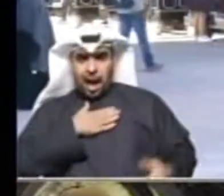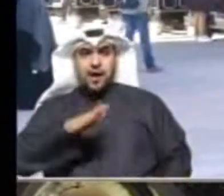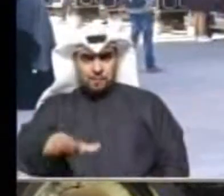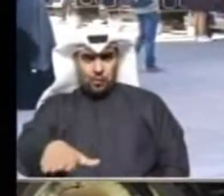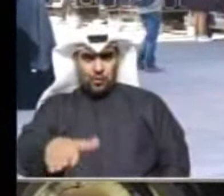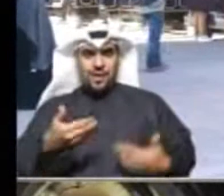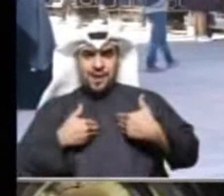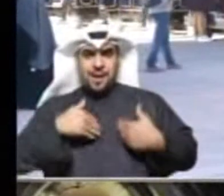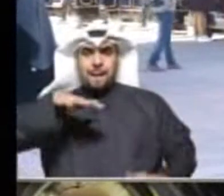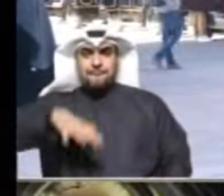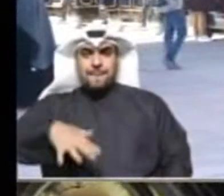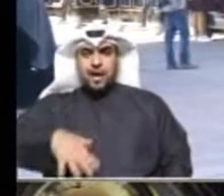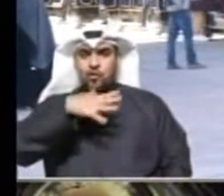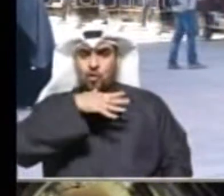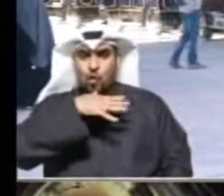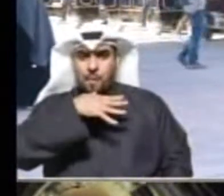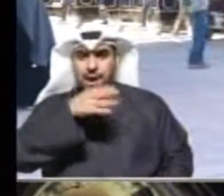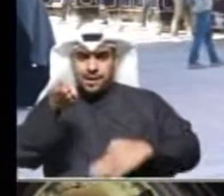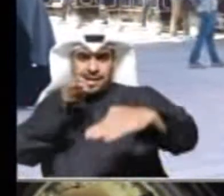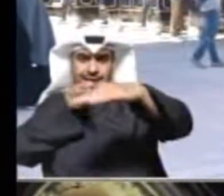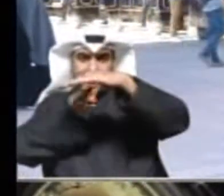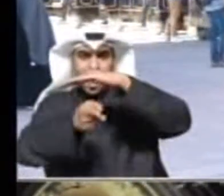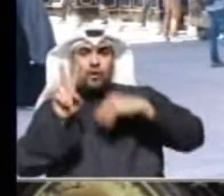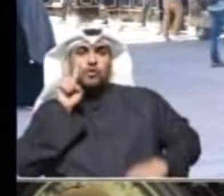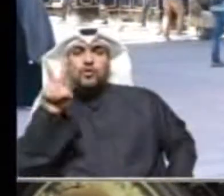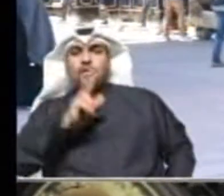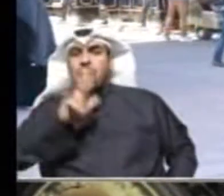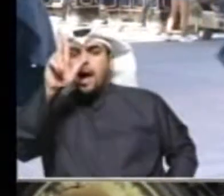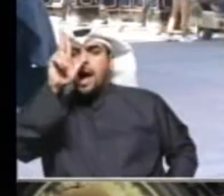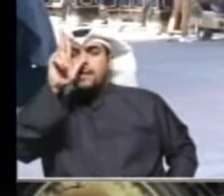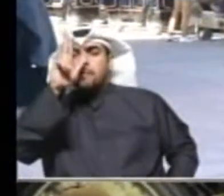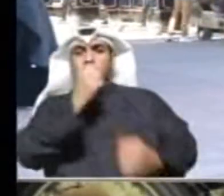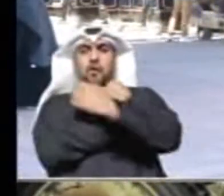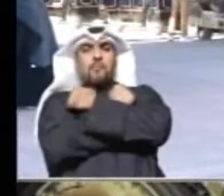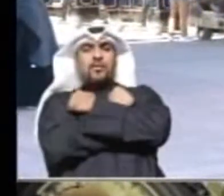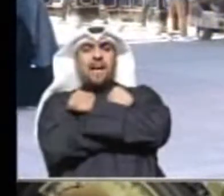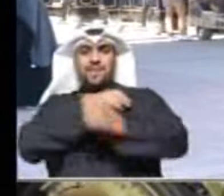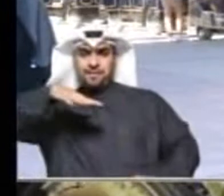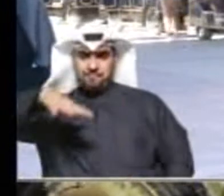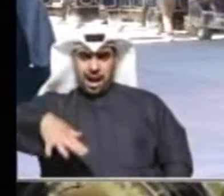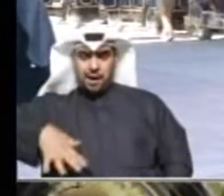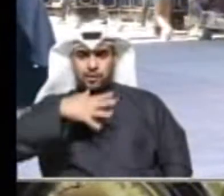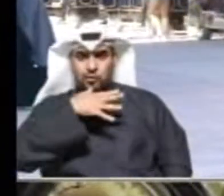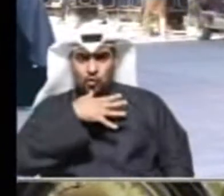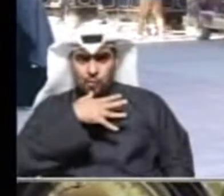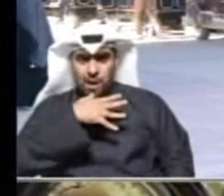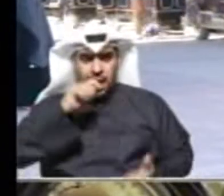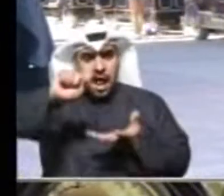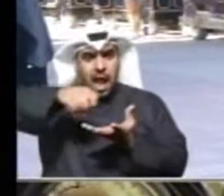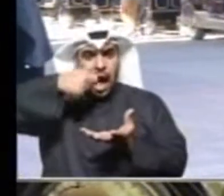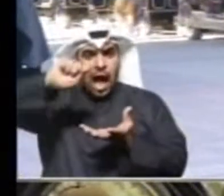الشعبي في جناح سلطنة عمان، وحاليا يتواجد لما متواجدين في الجناح يتواجد الحلوى